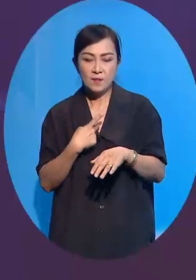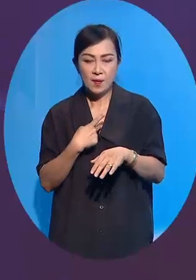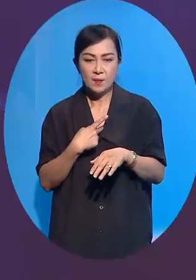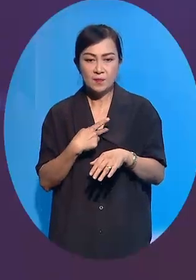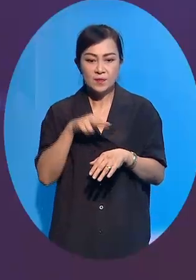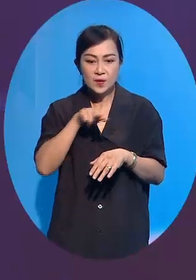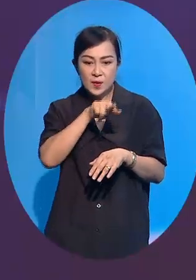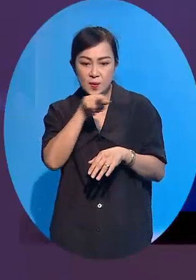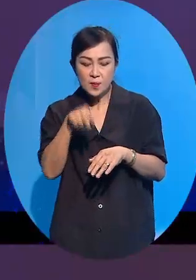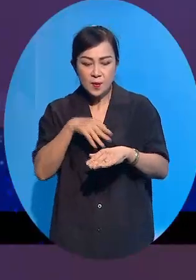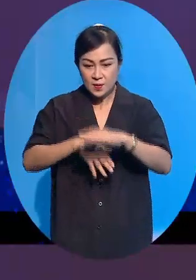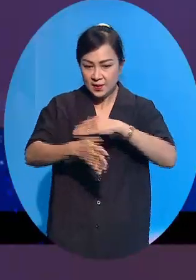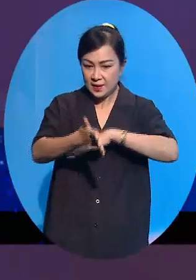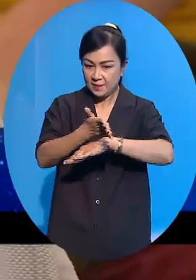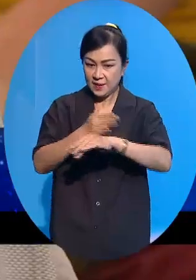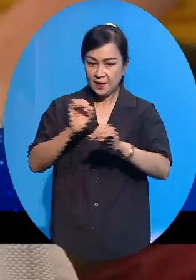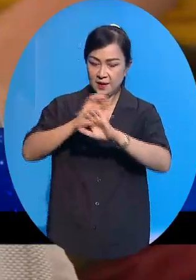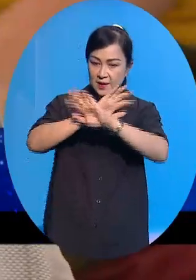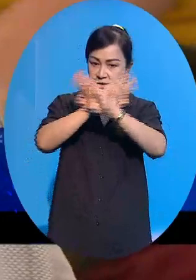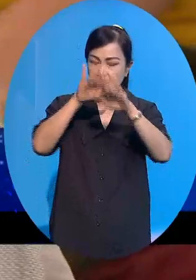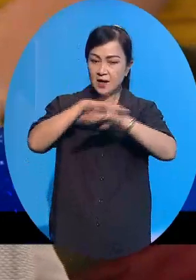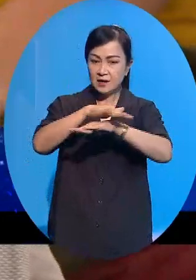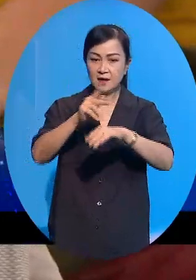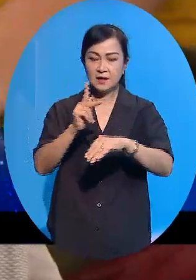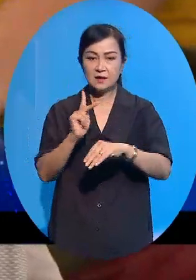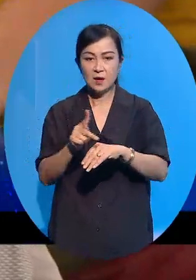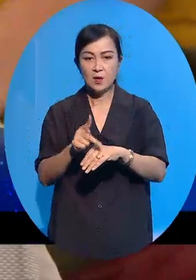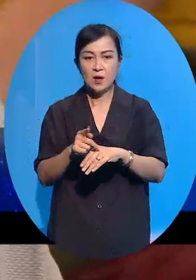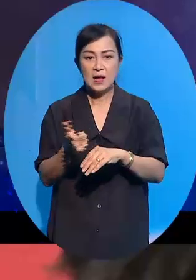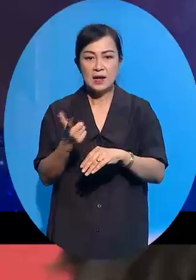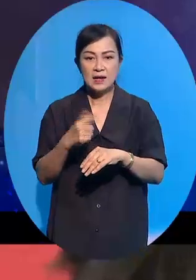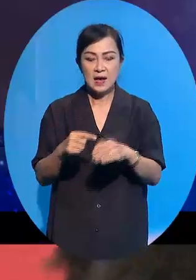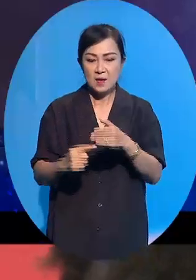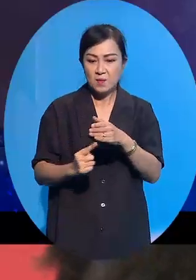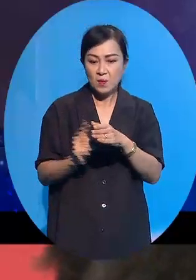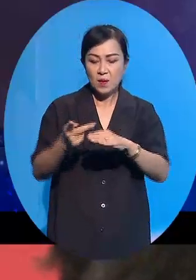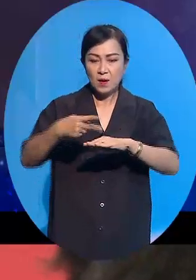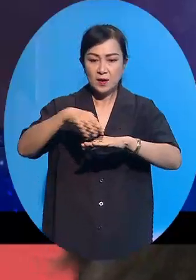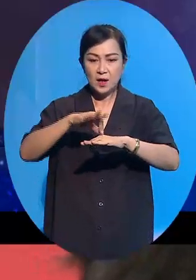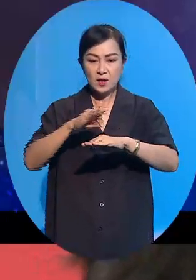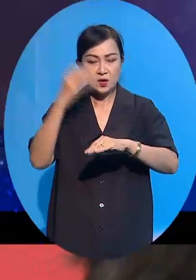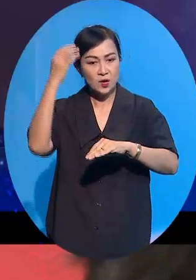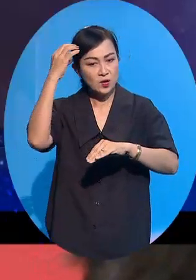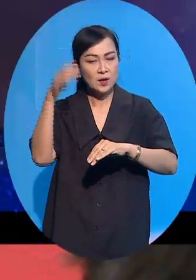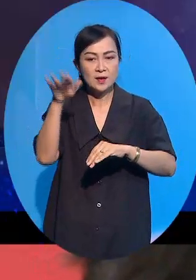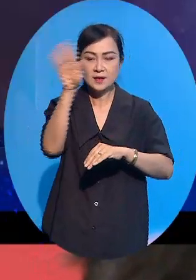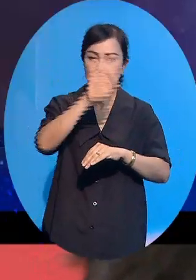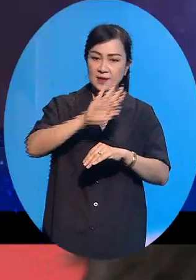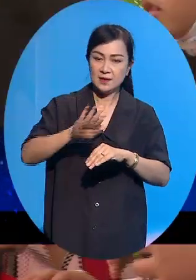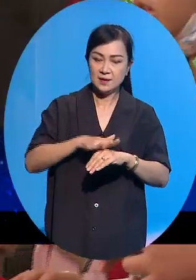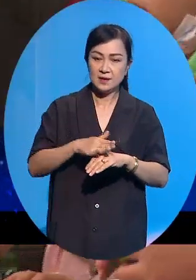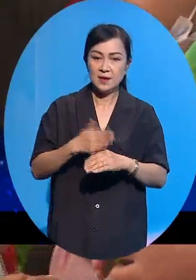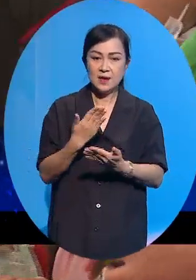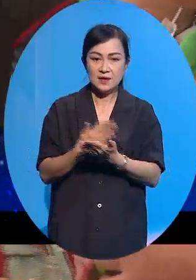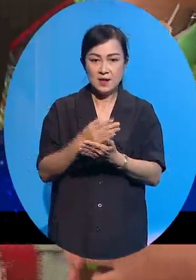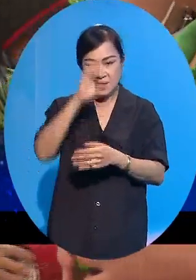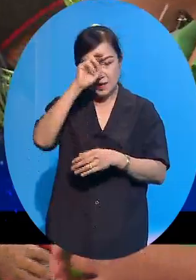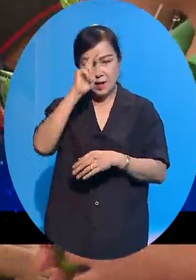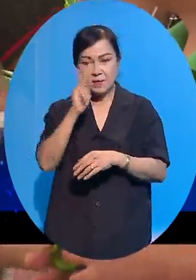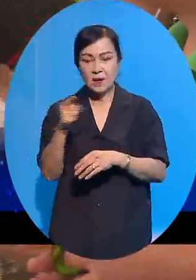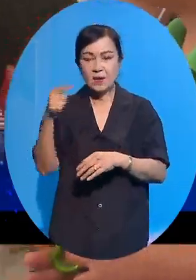được khai phá nhiều tiềm năng, tỏa sáng trên sân khấu và trở thành những mầm non nghệ thuật, trí tuệ của đất nước. Để từ đó truyền